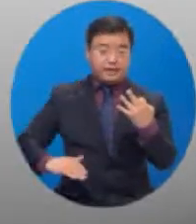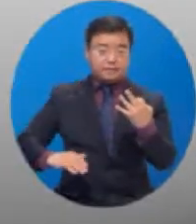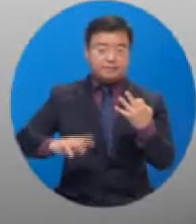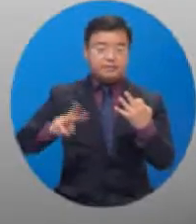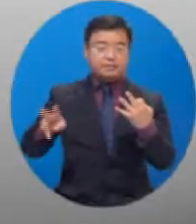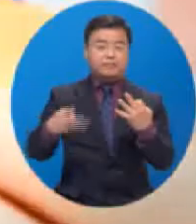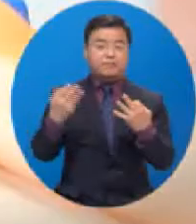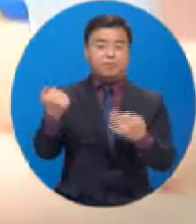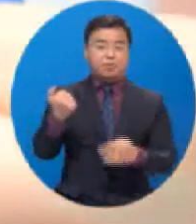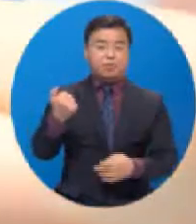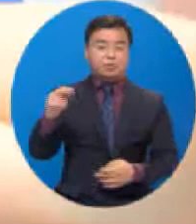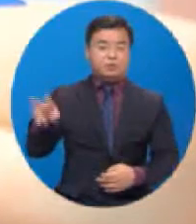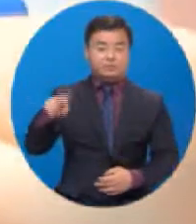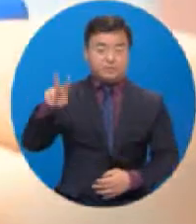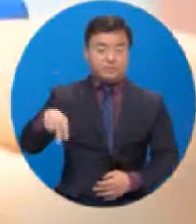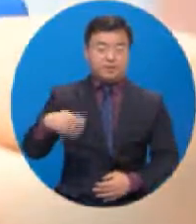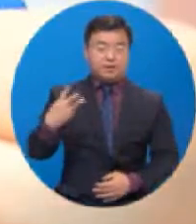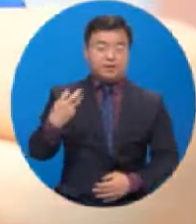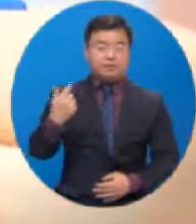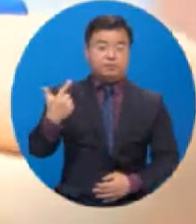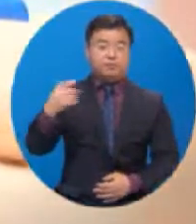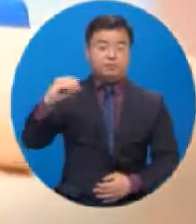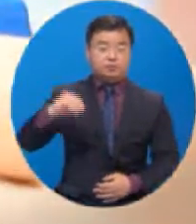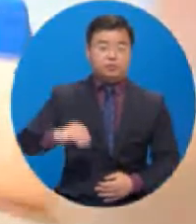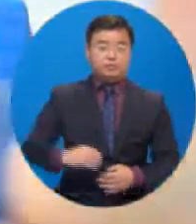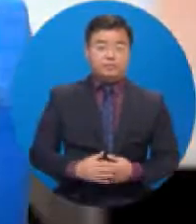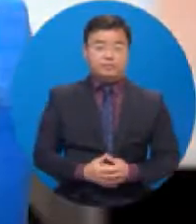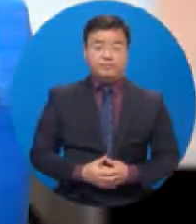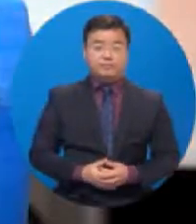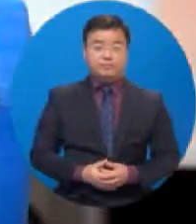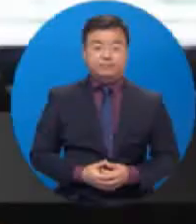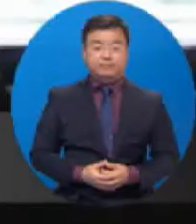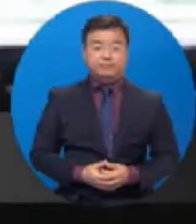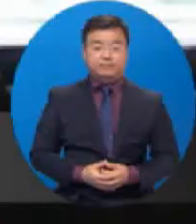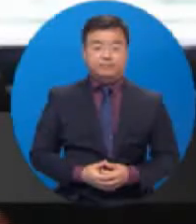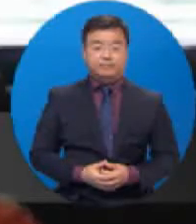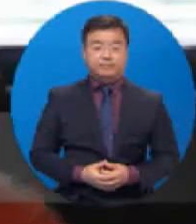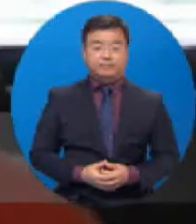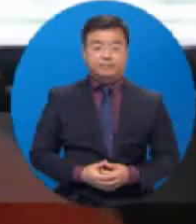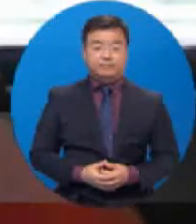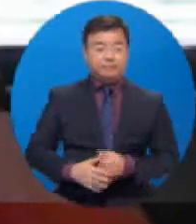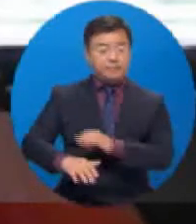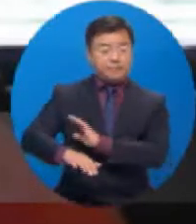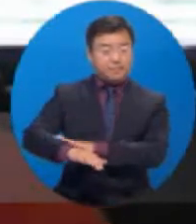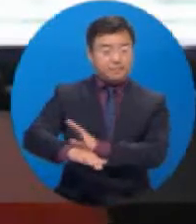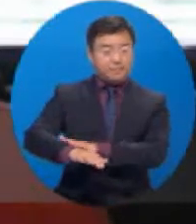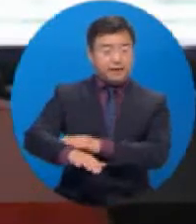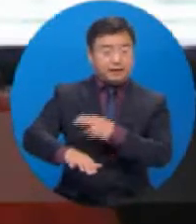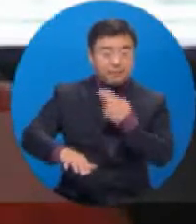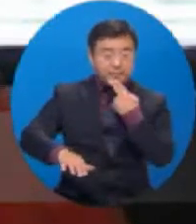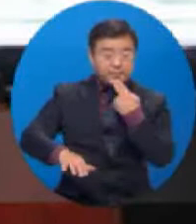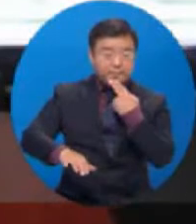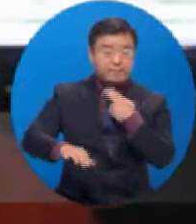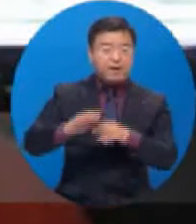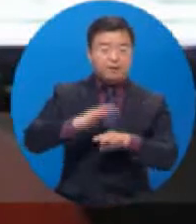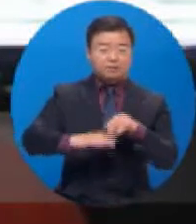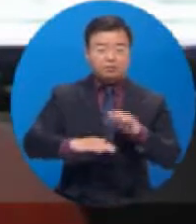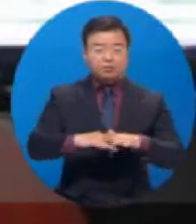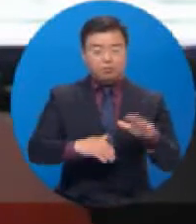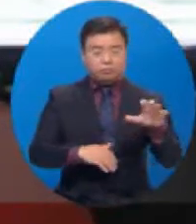350달러, 약 36만 원이었습니다. I always put stuff under my arm,